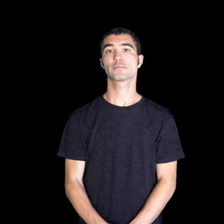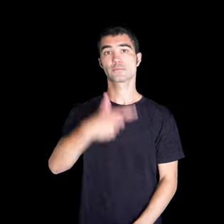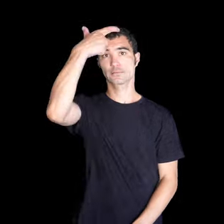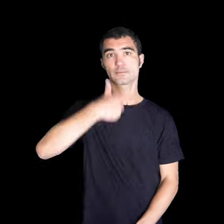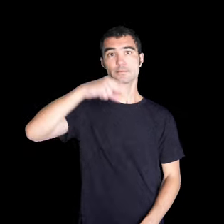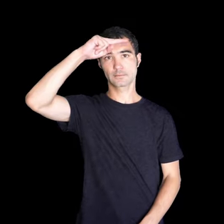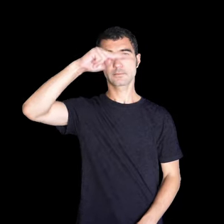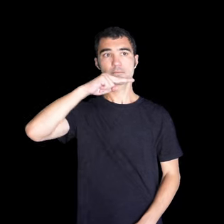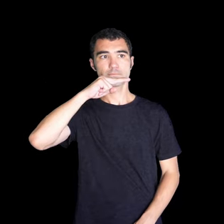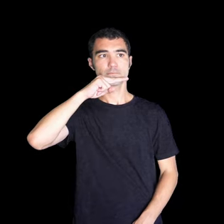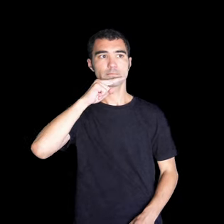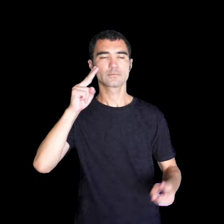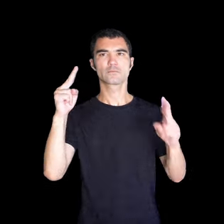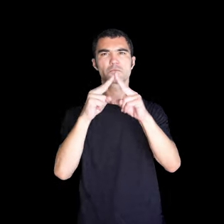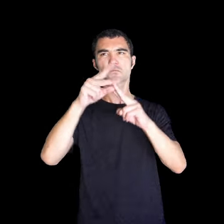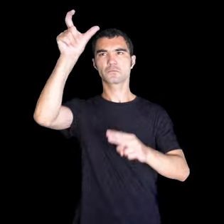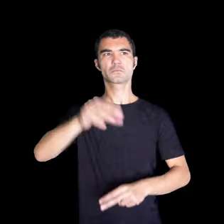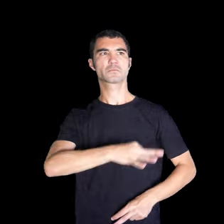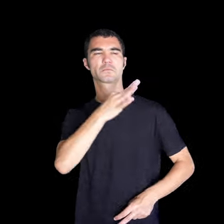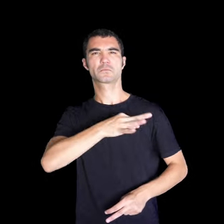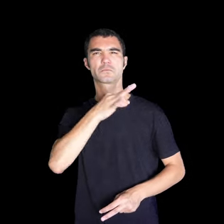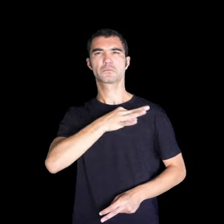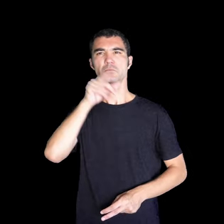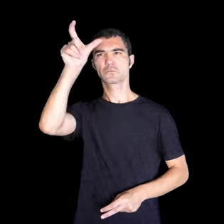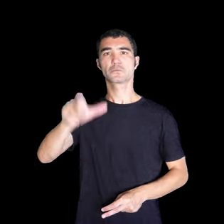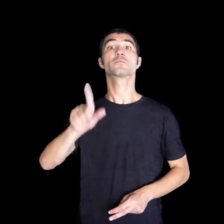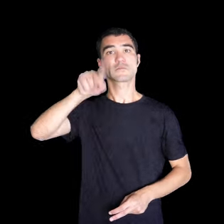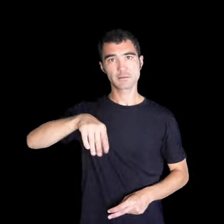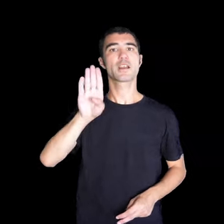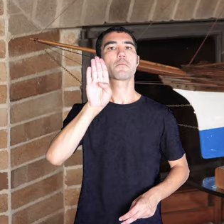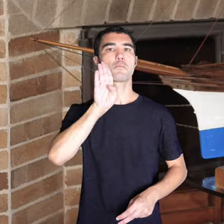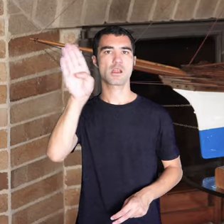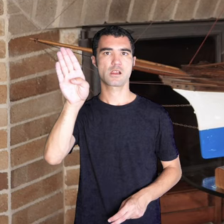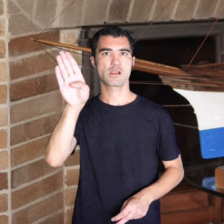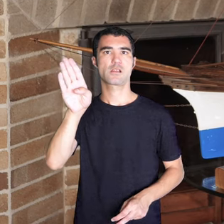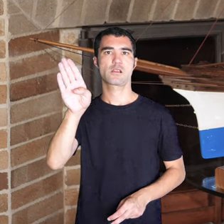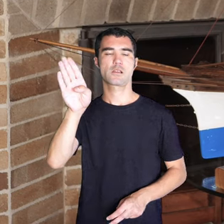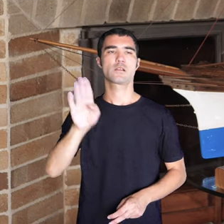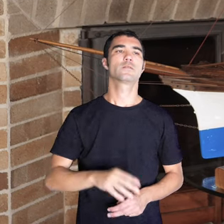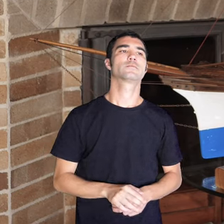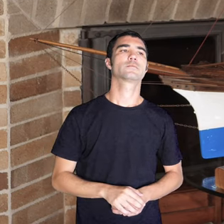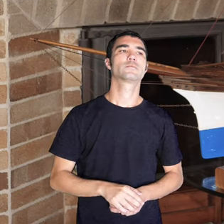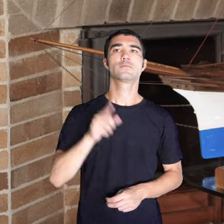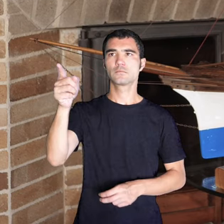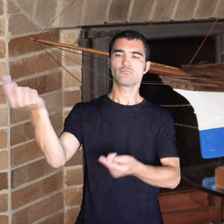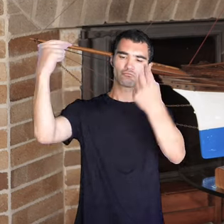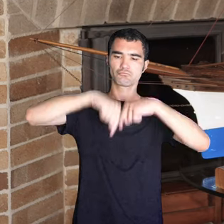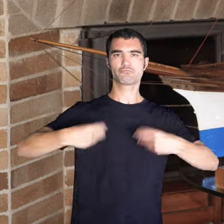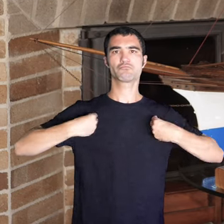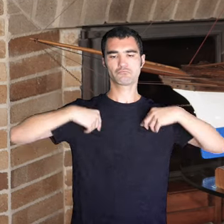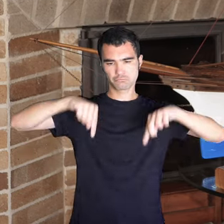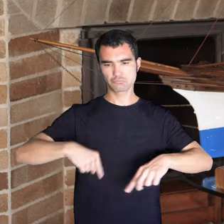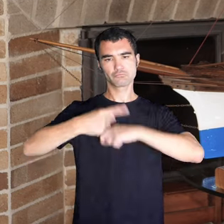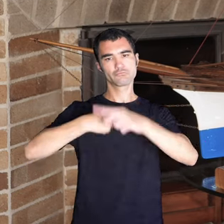Mon pare havia conegut un senyor, precisament també era belga, que s'havia instal·lat aquí amb la